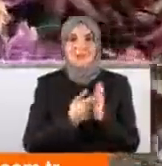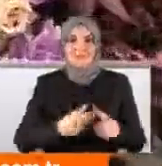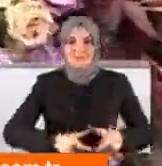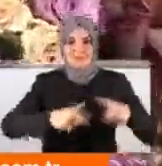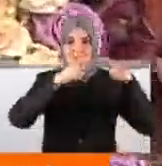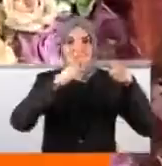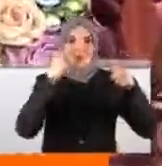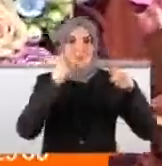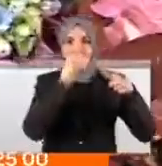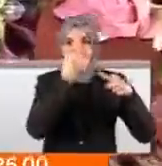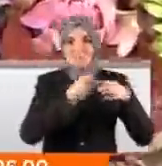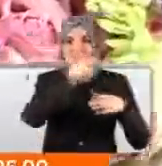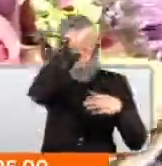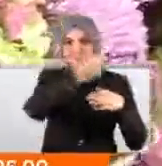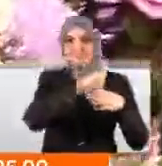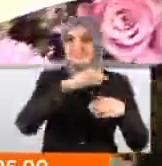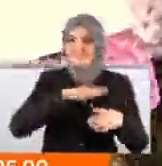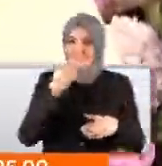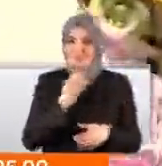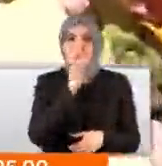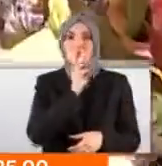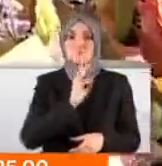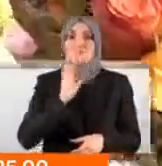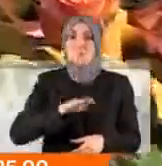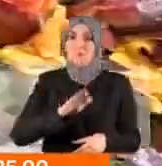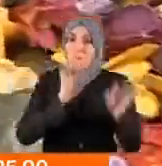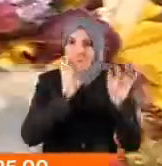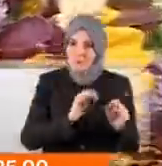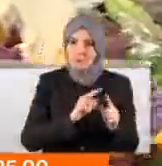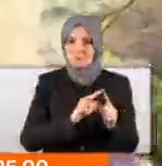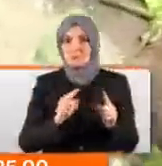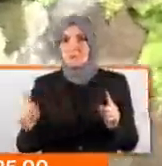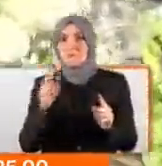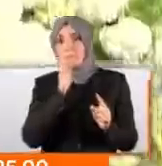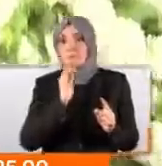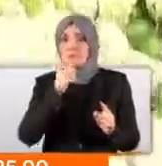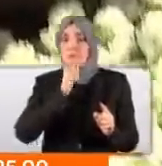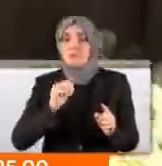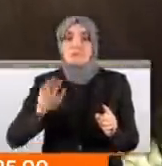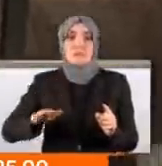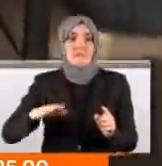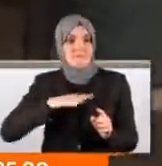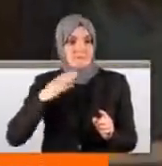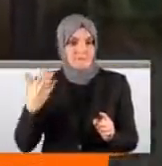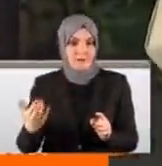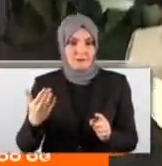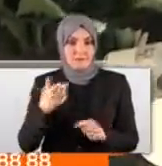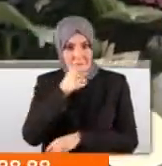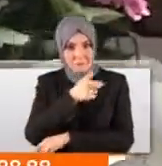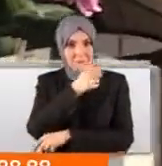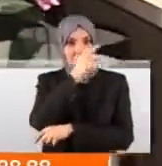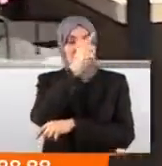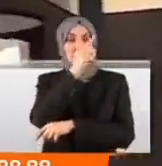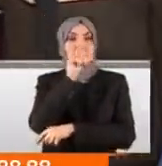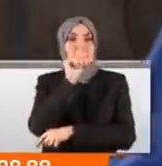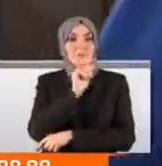var mevsim çiçekleri var 300 liradan başlıyor 500-600 göre hemen yukarıya doğru Soner gider sonra kalkan ortancalar